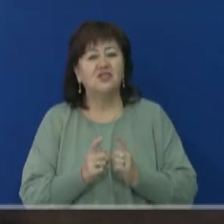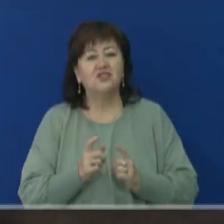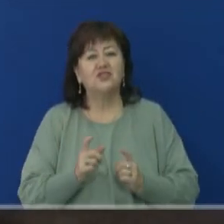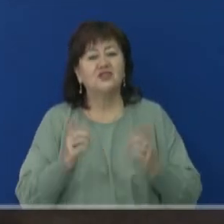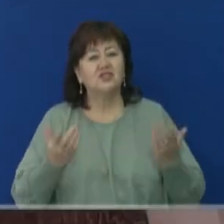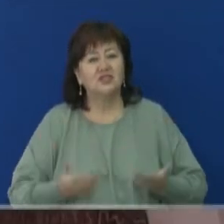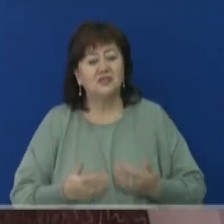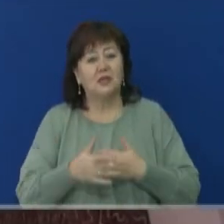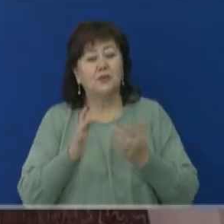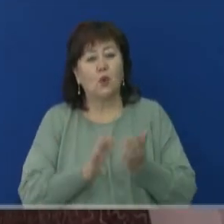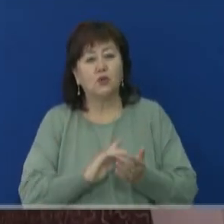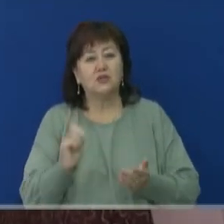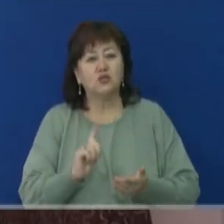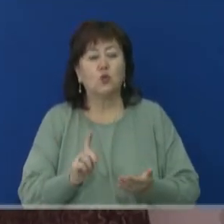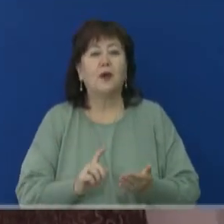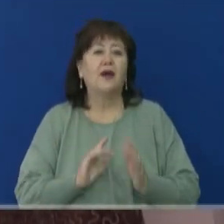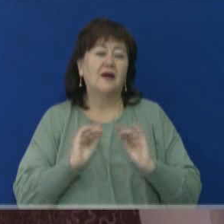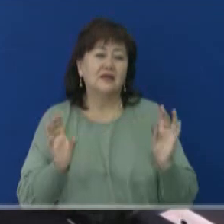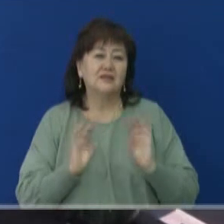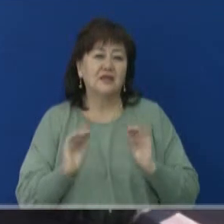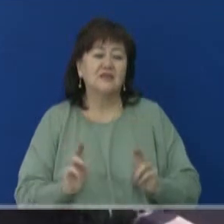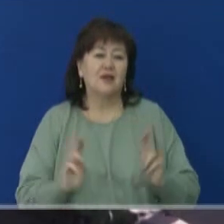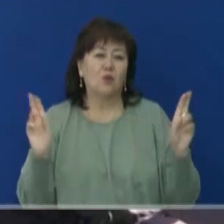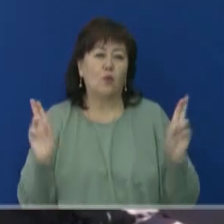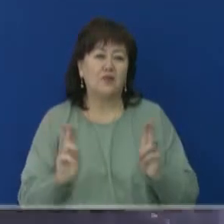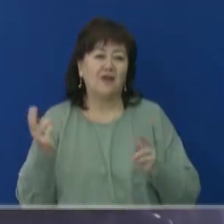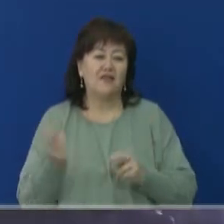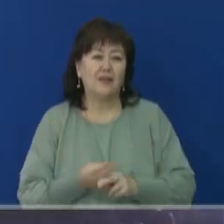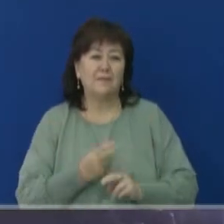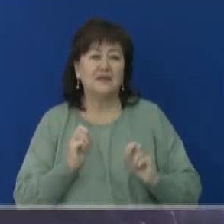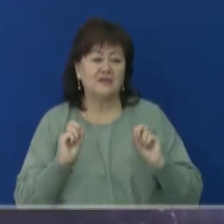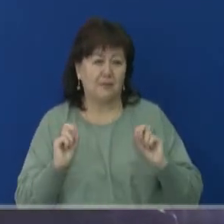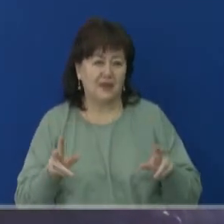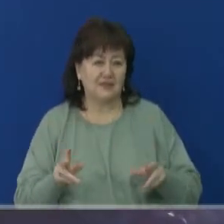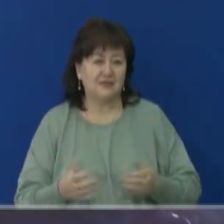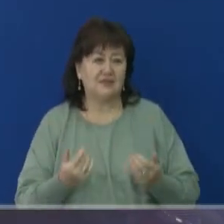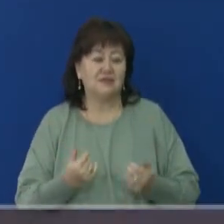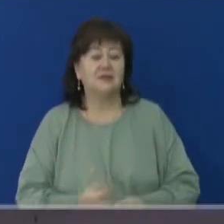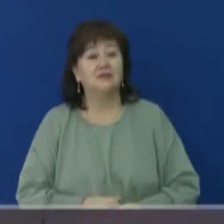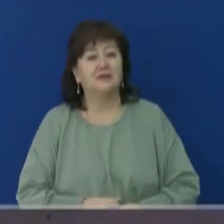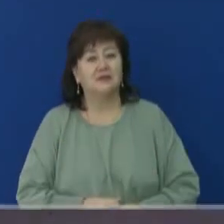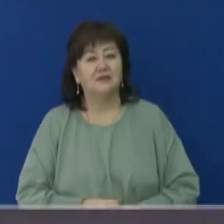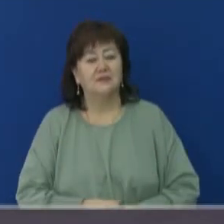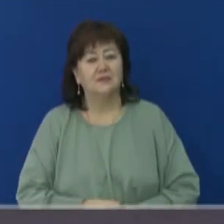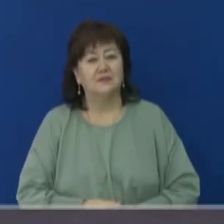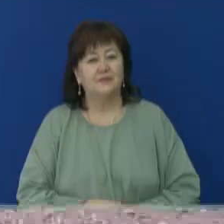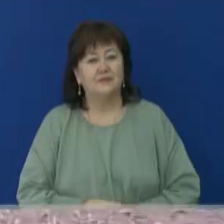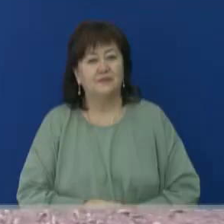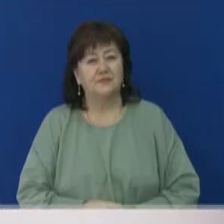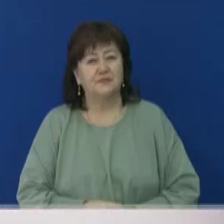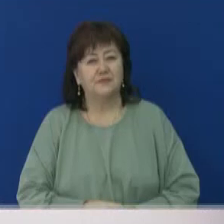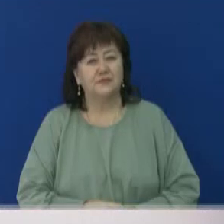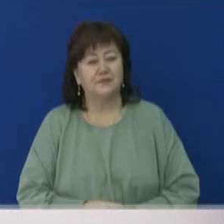аясында тұрғын үй секторында өрт қауіпсіздігін сақтау тақырыбында 312 рейд жүргізілген. Шұғыла Сұлтанмахмұтова, Ержан Мағзұмов, Семей